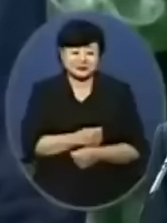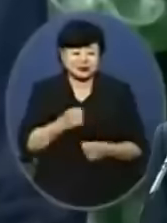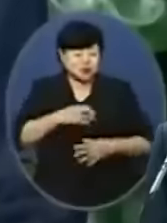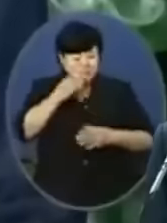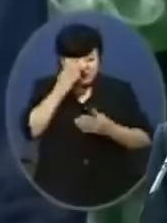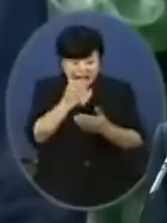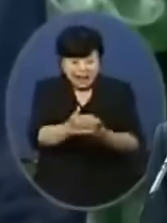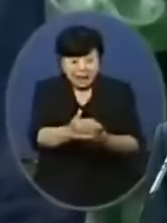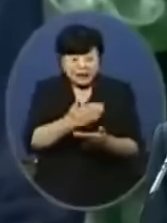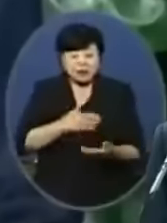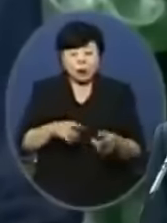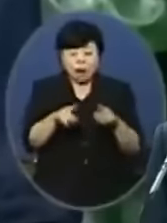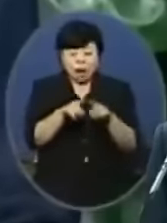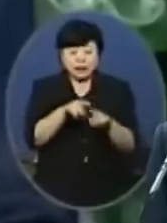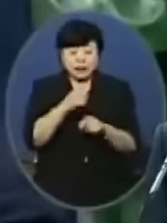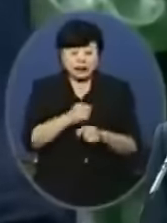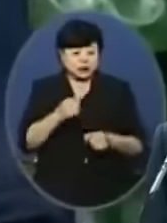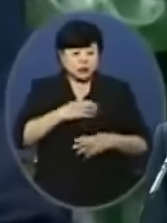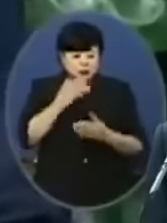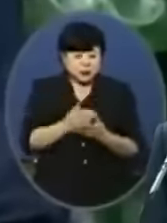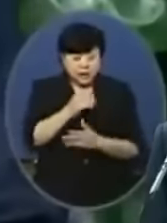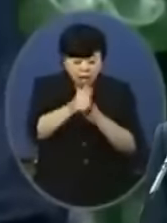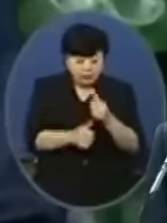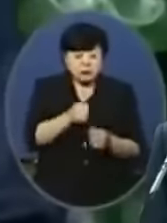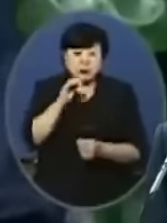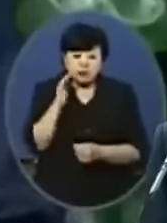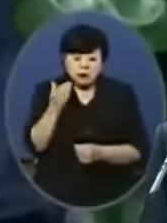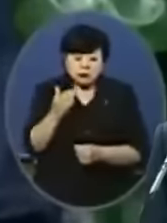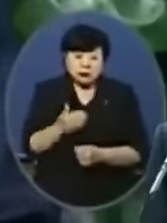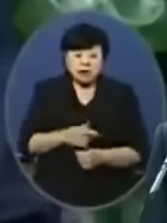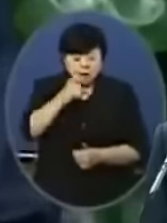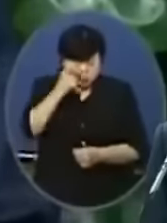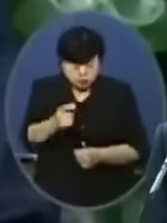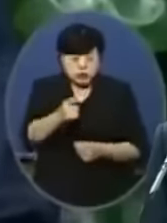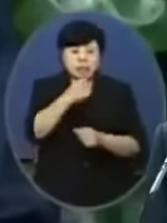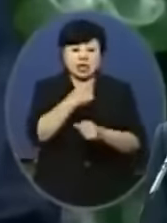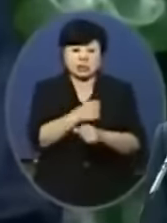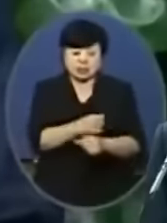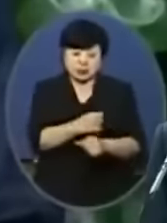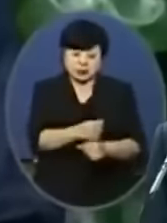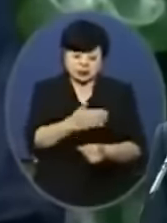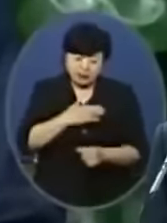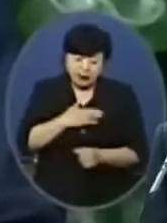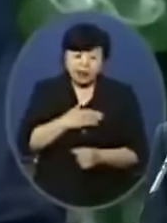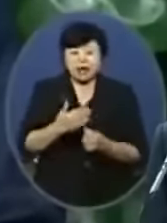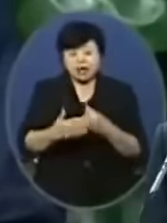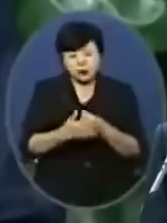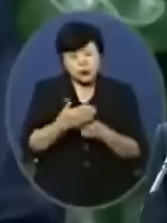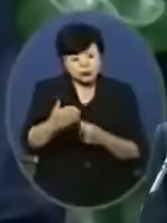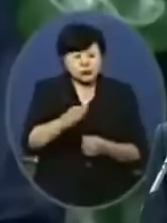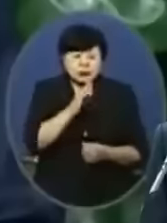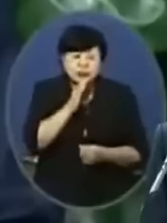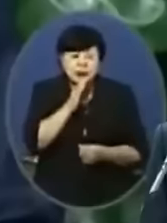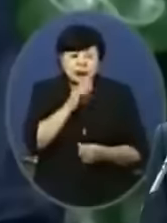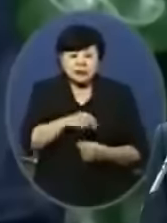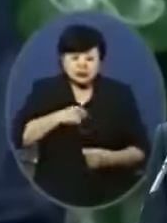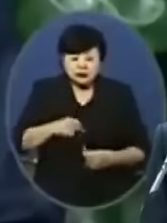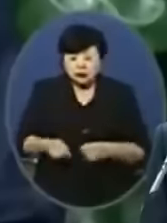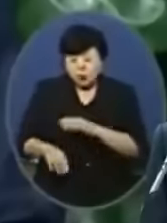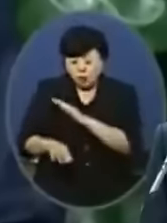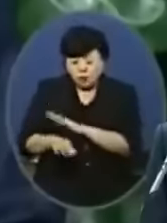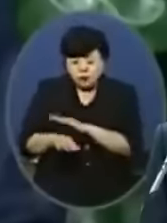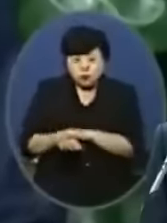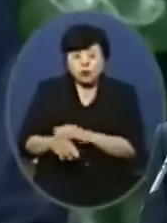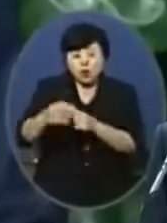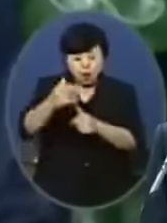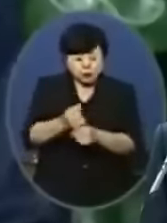두려워 말라 내가 너와 함께 하리라. 놀라지 말라 난 내 하나님이 됩니다. 내가 너를 굳세게 하리라. 내가 너를 도와주리라. 참으로 나의 의로운